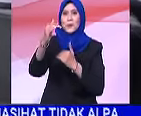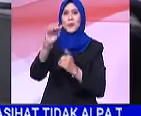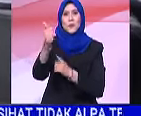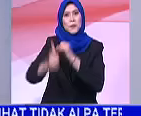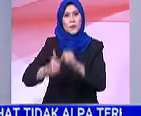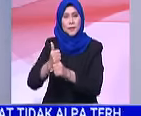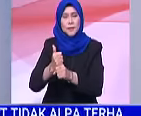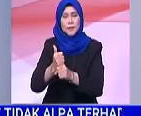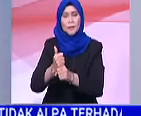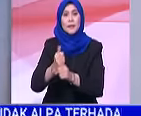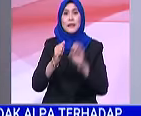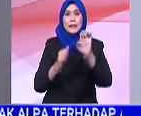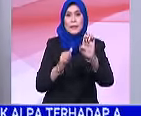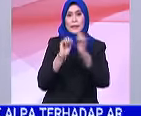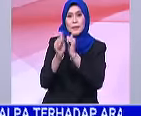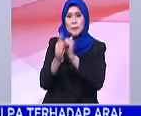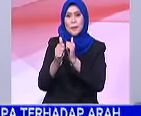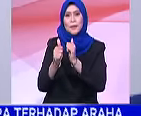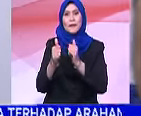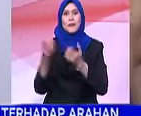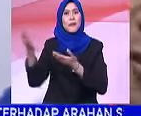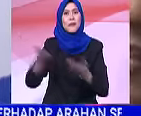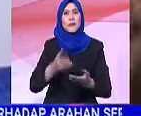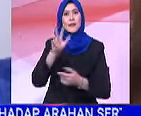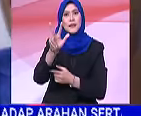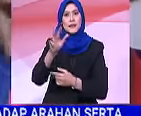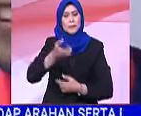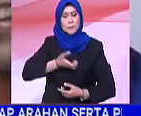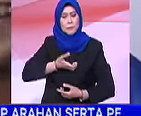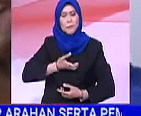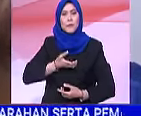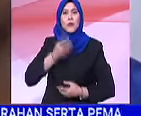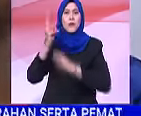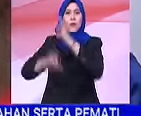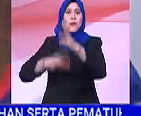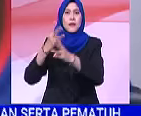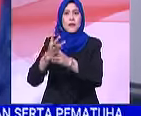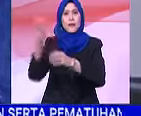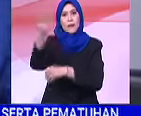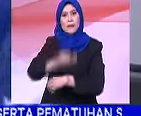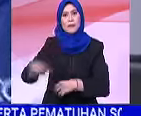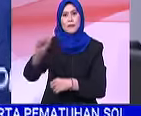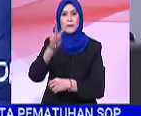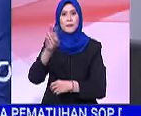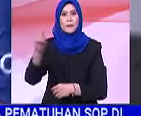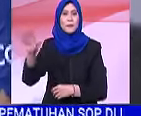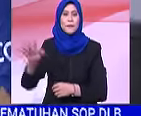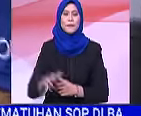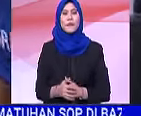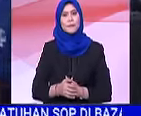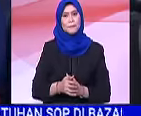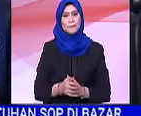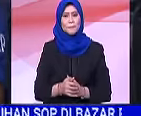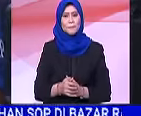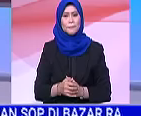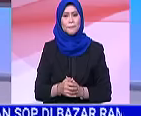tahun dalam kerjaya e-sukan termasuk membawa pulang 3 pingat emas di kejohanan World Cyber Games Asia 2005.